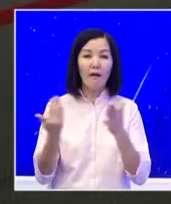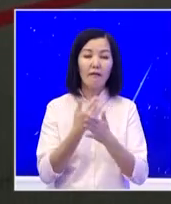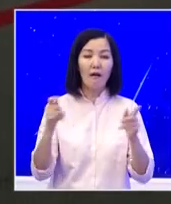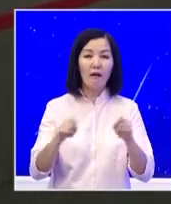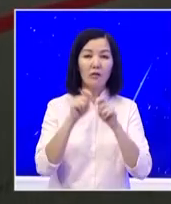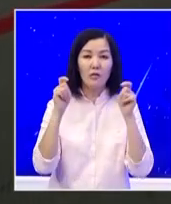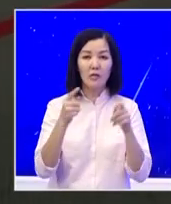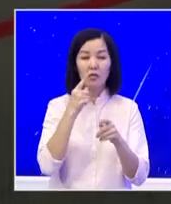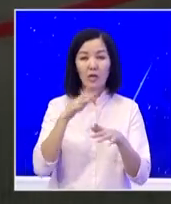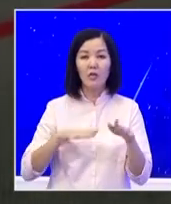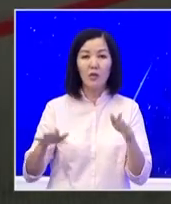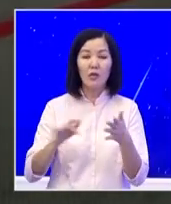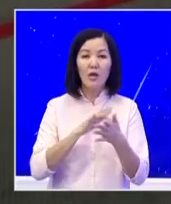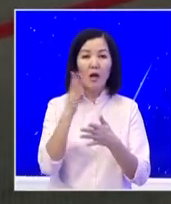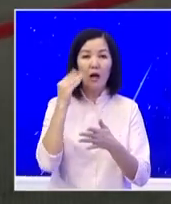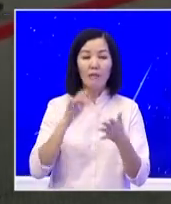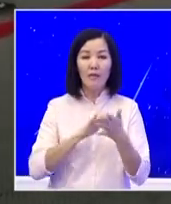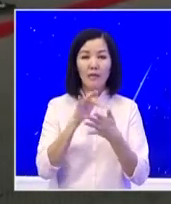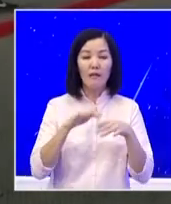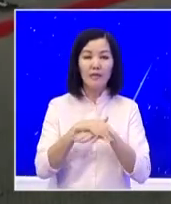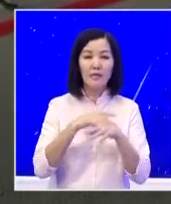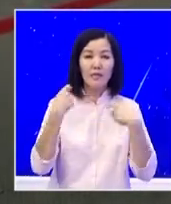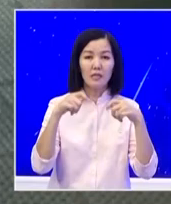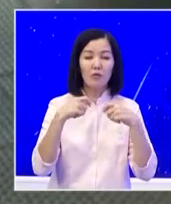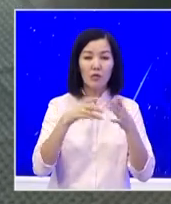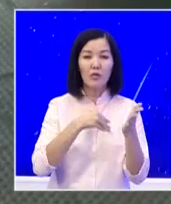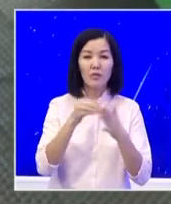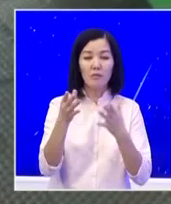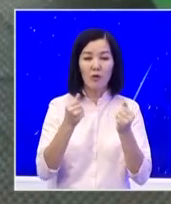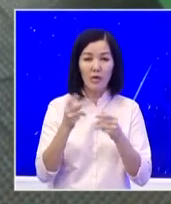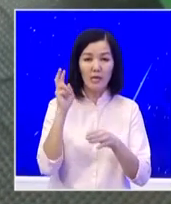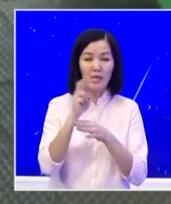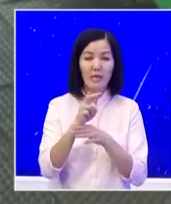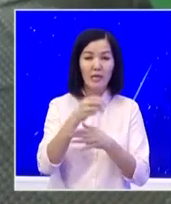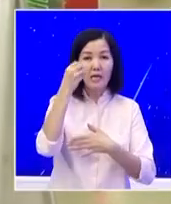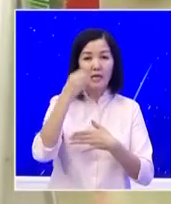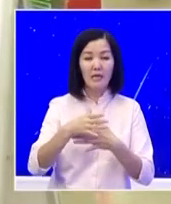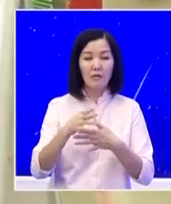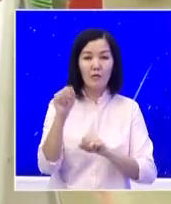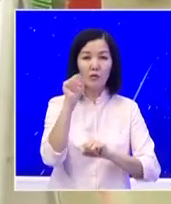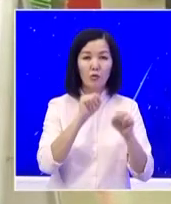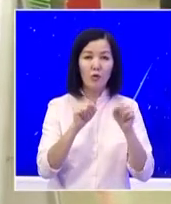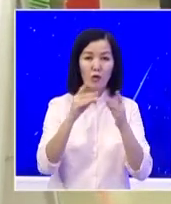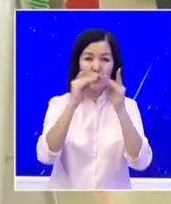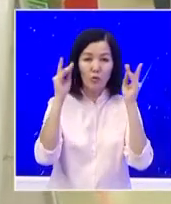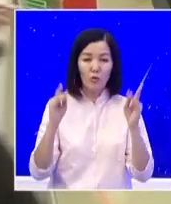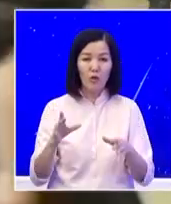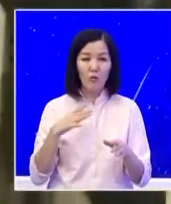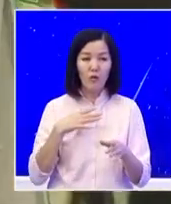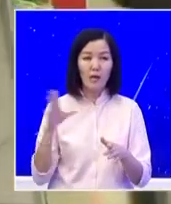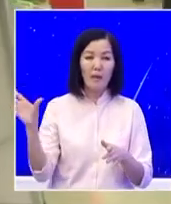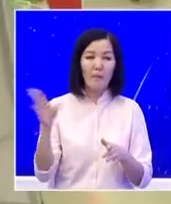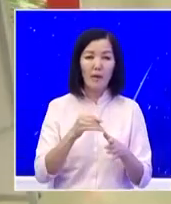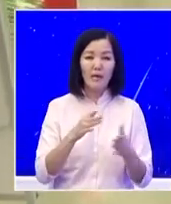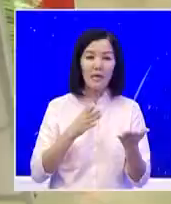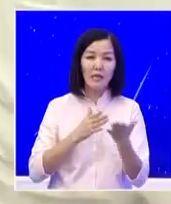жерге жақын аудандар мен Алматы қаласының тұрғындары сауда жасау үшін келеді. Орталықтың кіреберісіне дезинфекциялық туннель орнатылыпты. Барлық